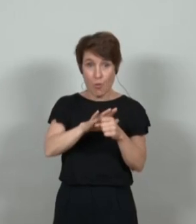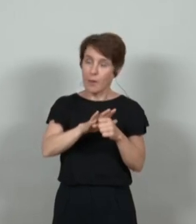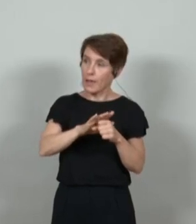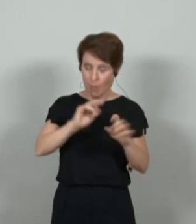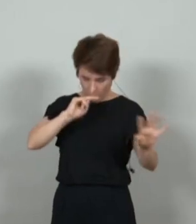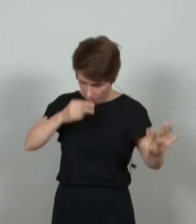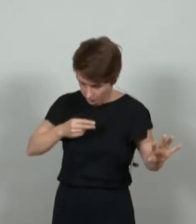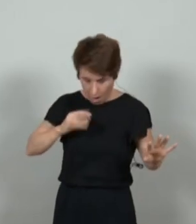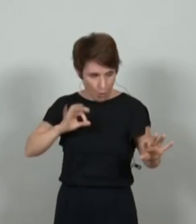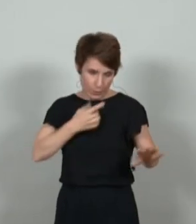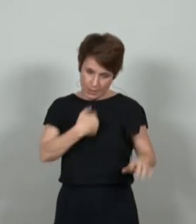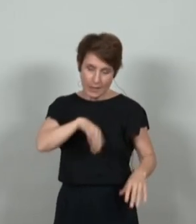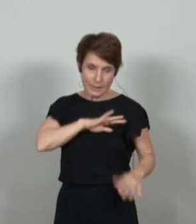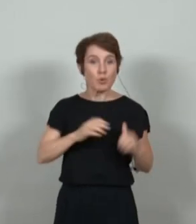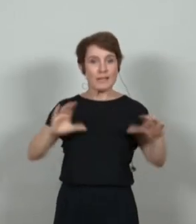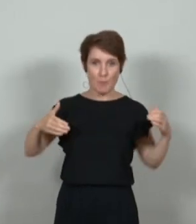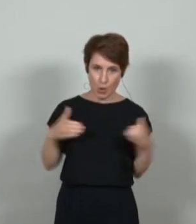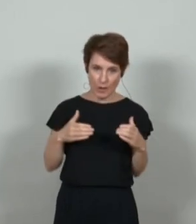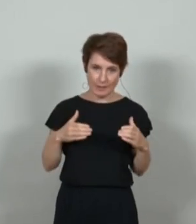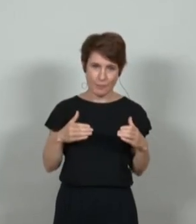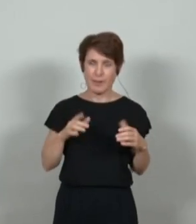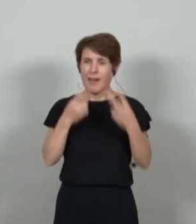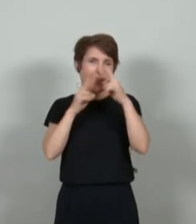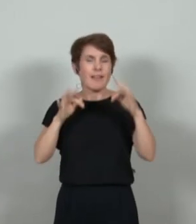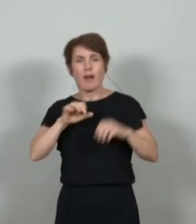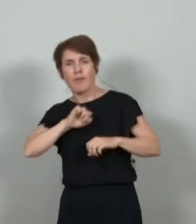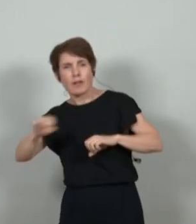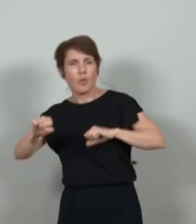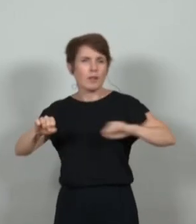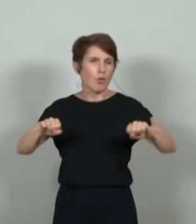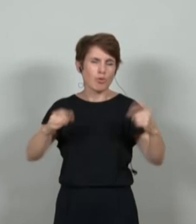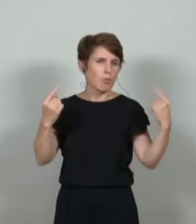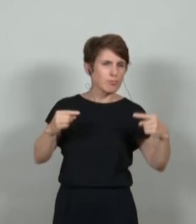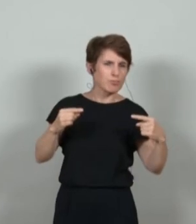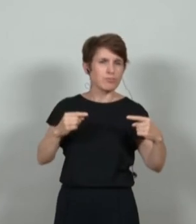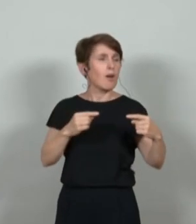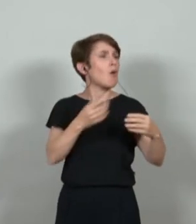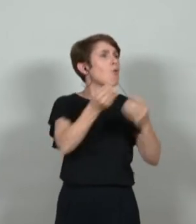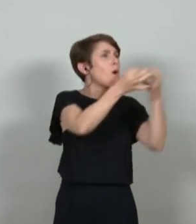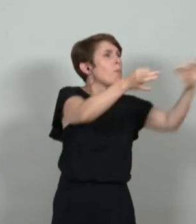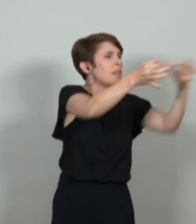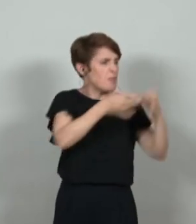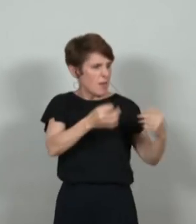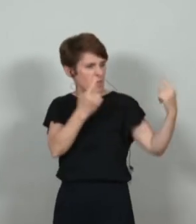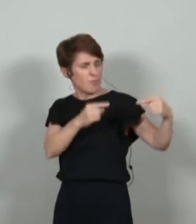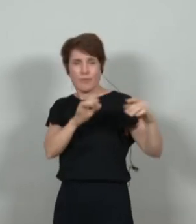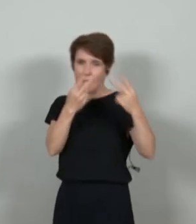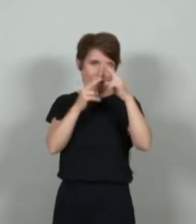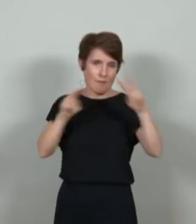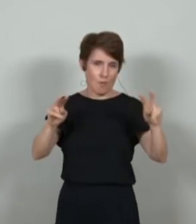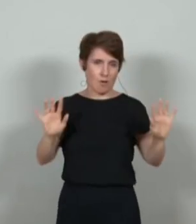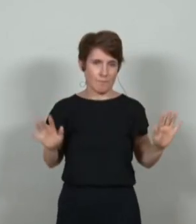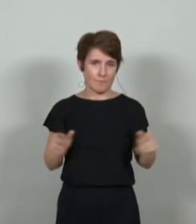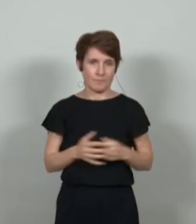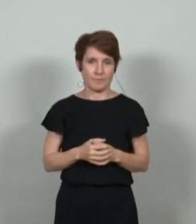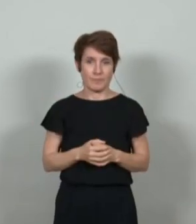face à un enjeu qui dépasse les clivages classiques et des querelles partisanes les frontières et les océans afin